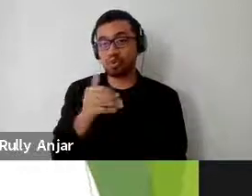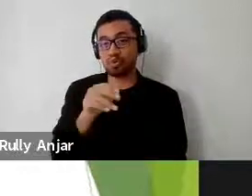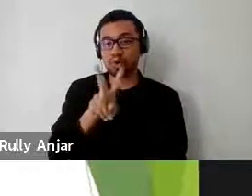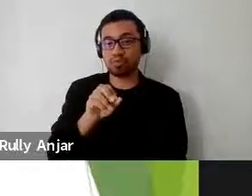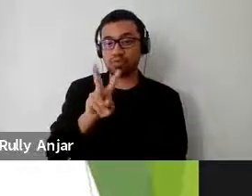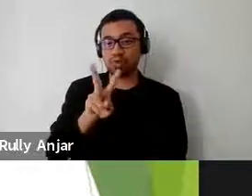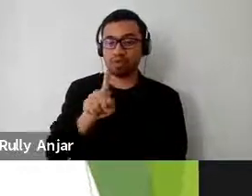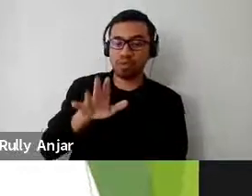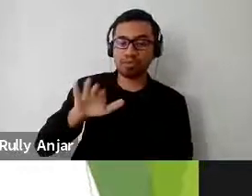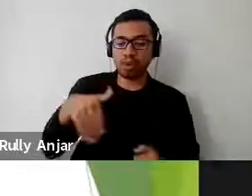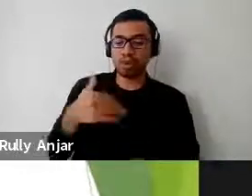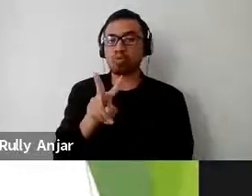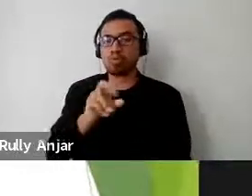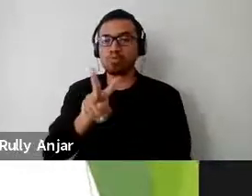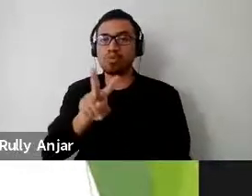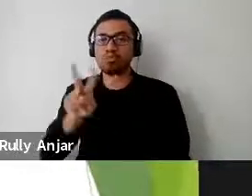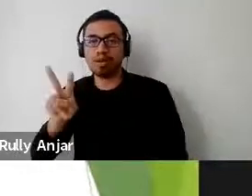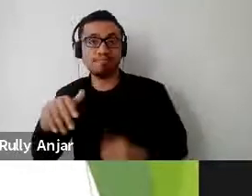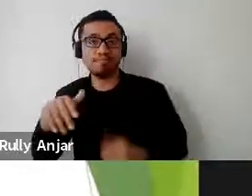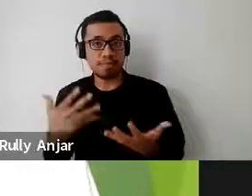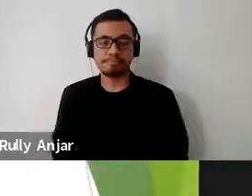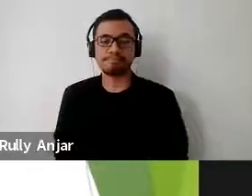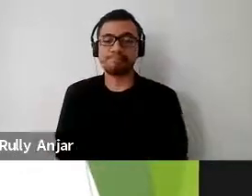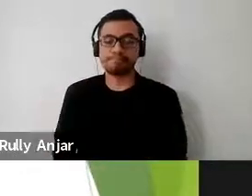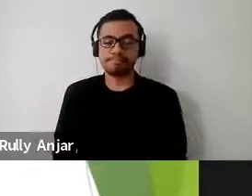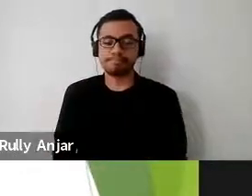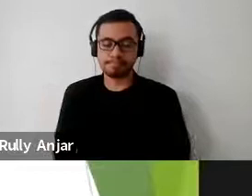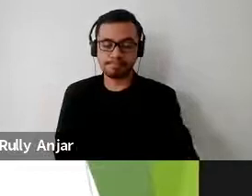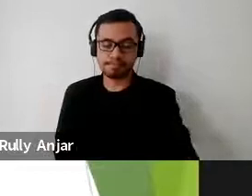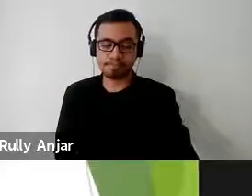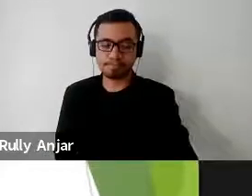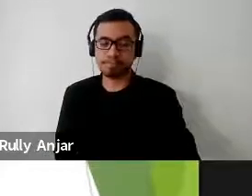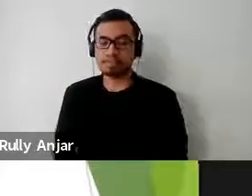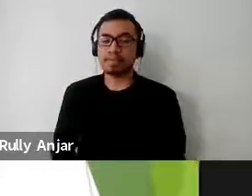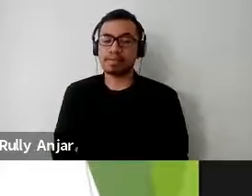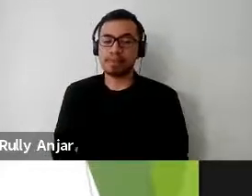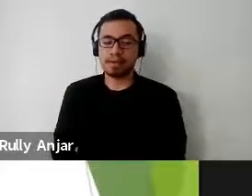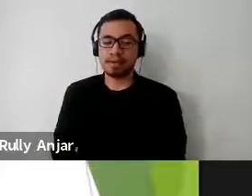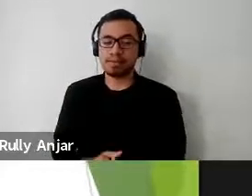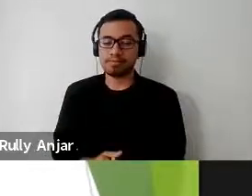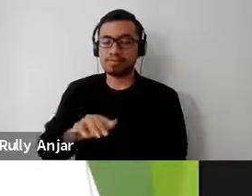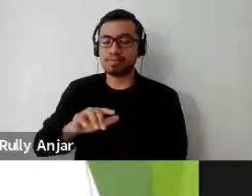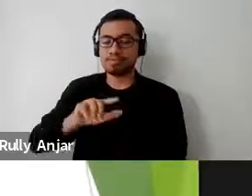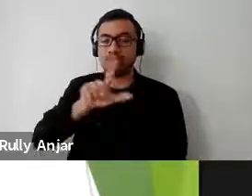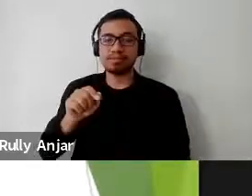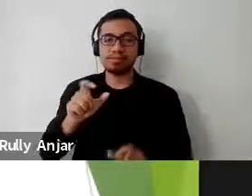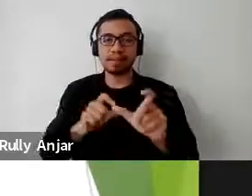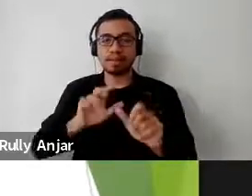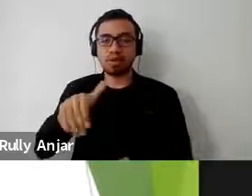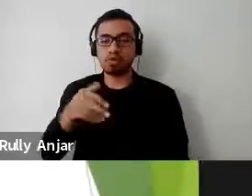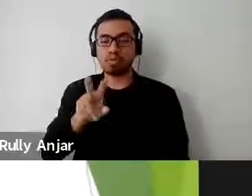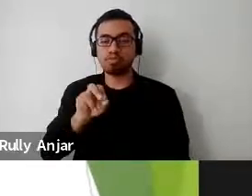2022. Kemudian garis kemiskinan kita di bulan September 2019 lanjut itu adalah